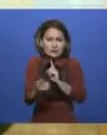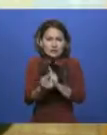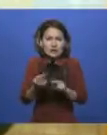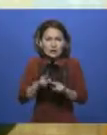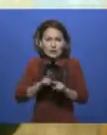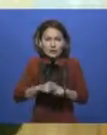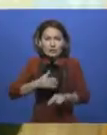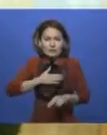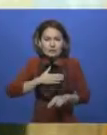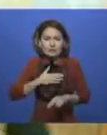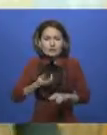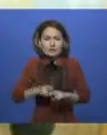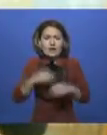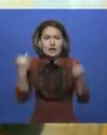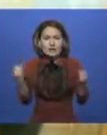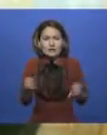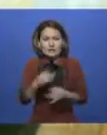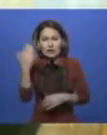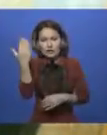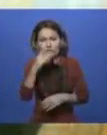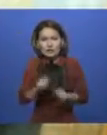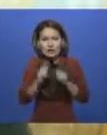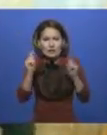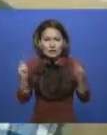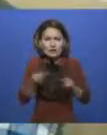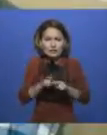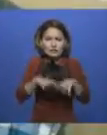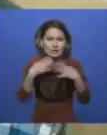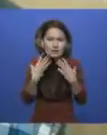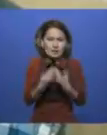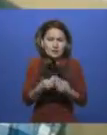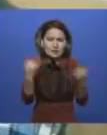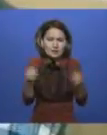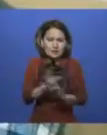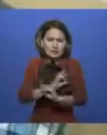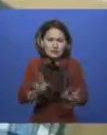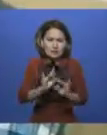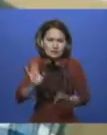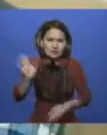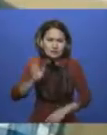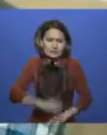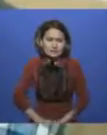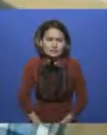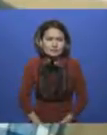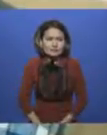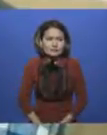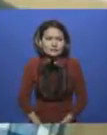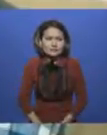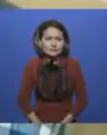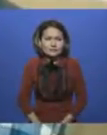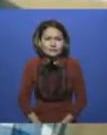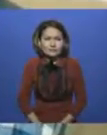барлығымыздың ойымызда жүрген бір мифологиялық отбас десек те болады. Айгүлдің қолы ем болсын, ауру сұрқау кем